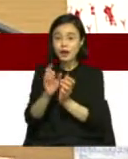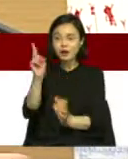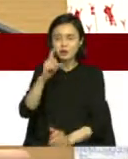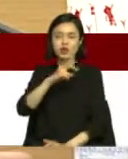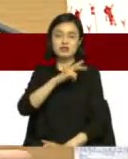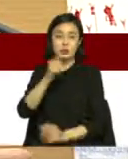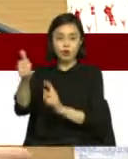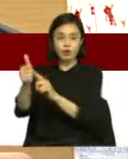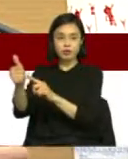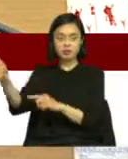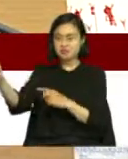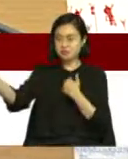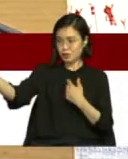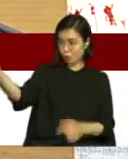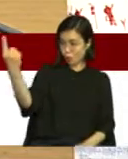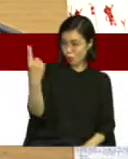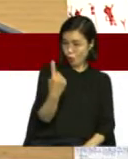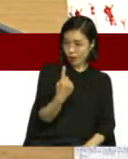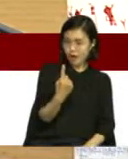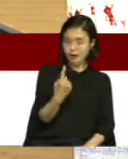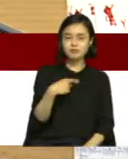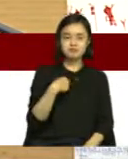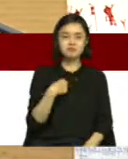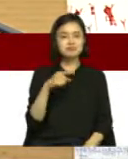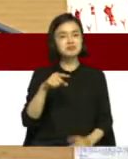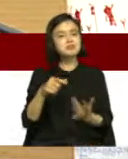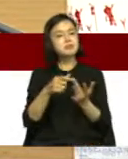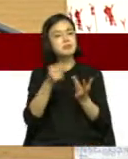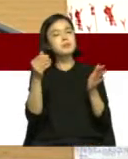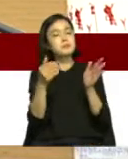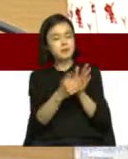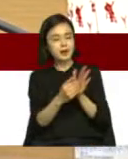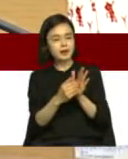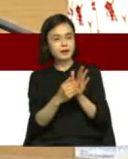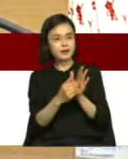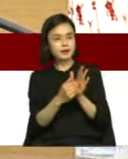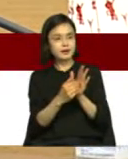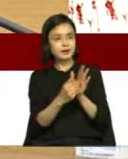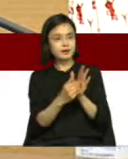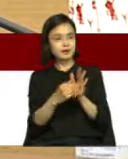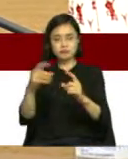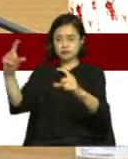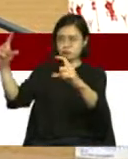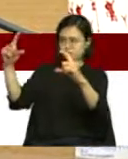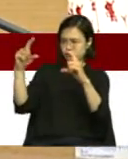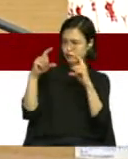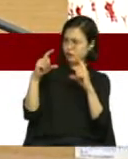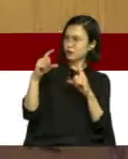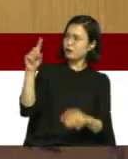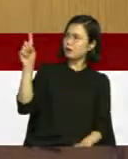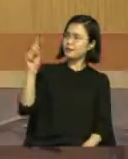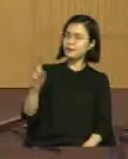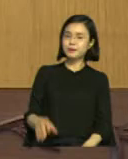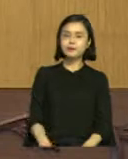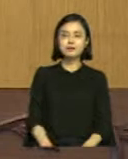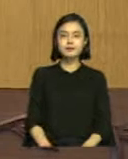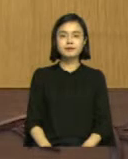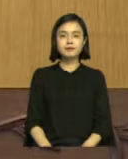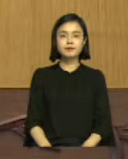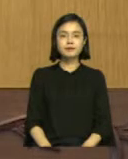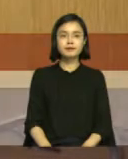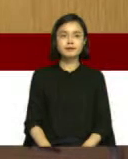누구누구 각 국가마다 상임위마다 내정이 돼 있다라고 확신을 주면서 말을 했습니다.